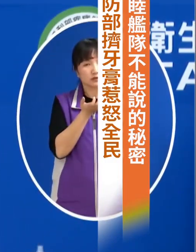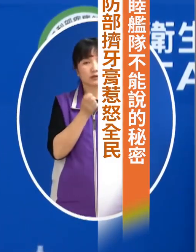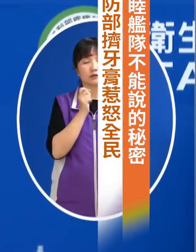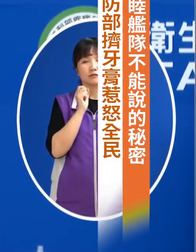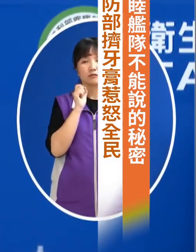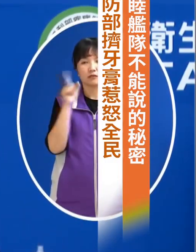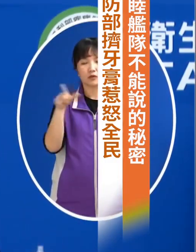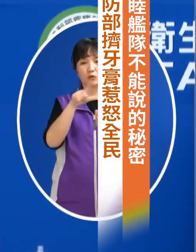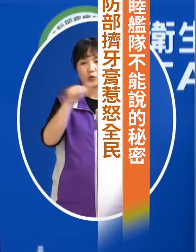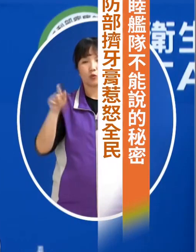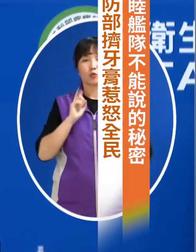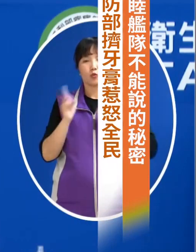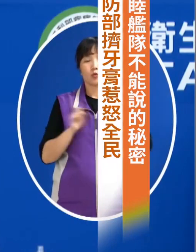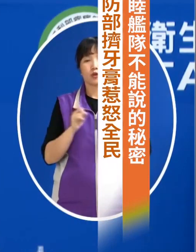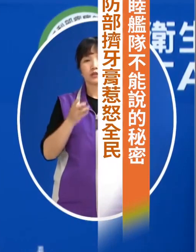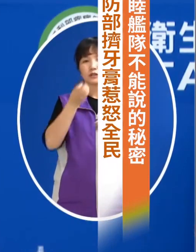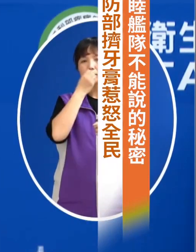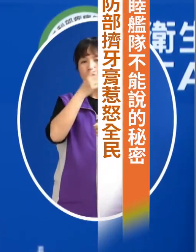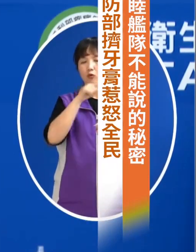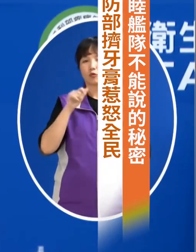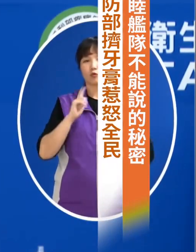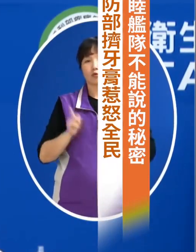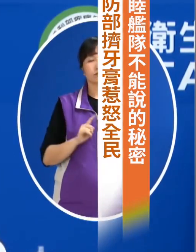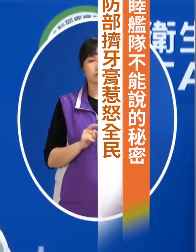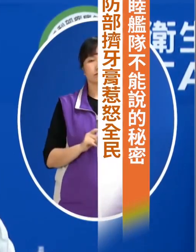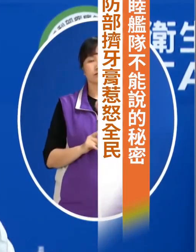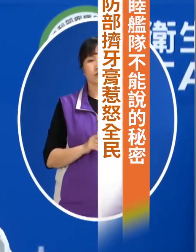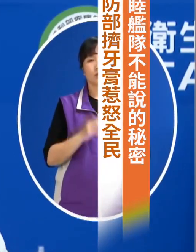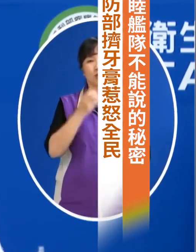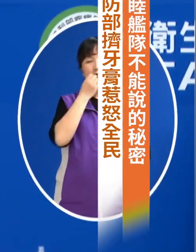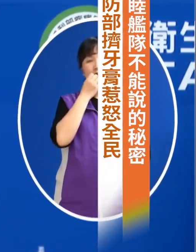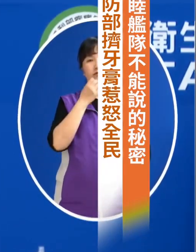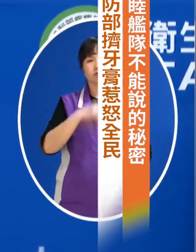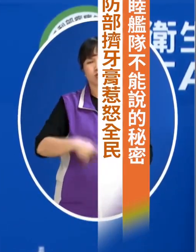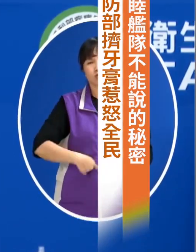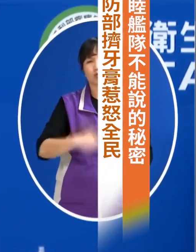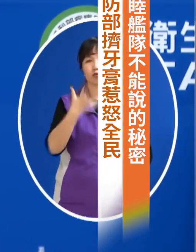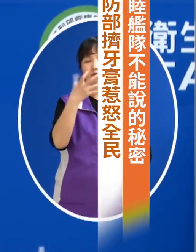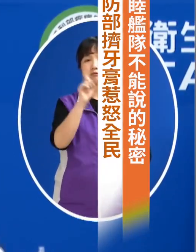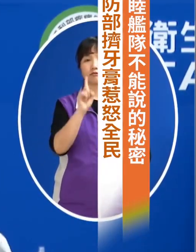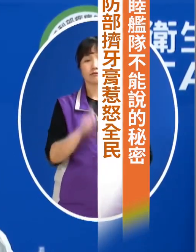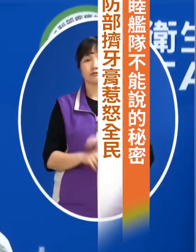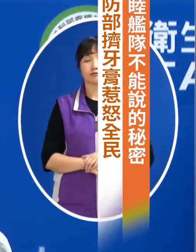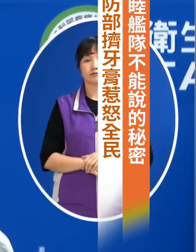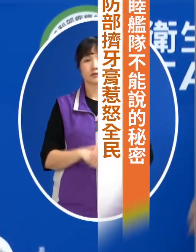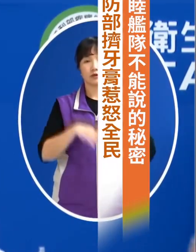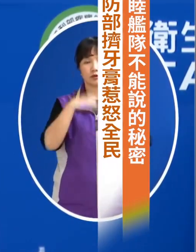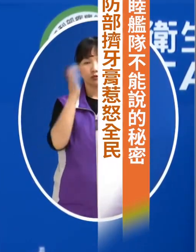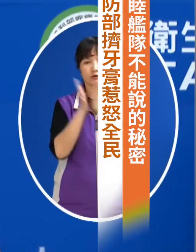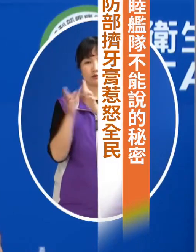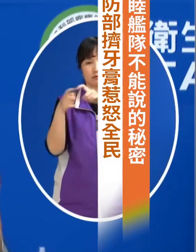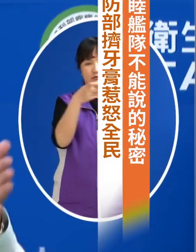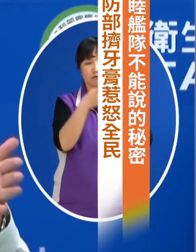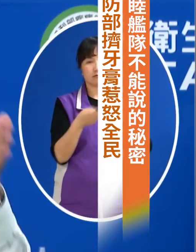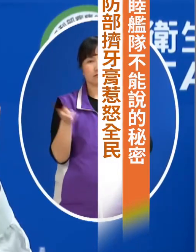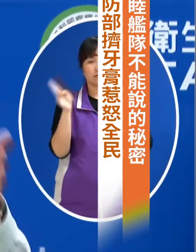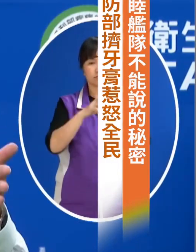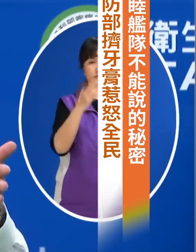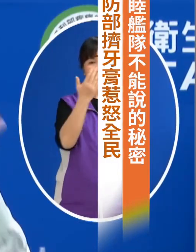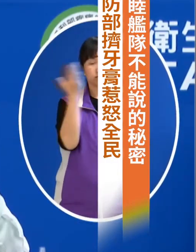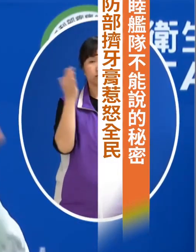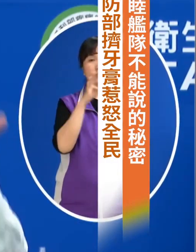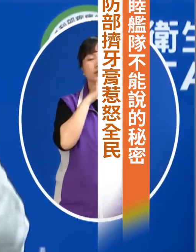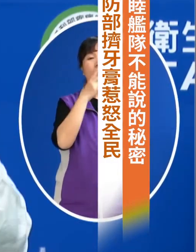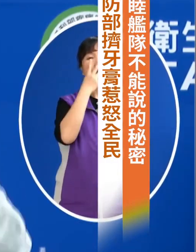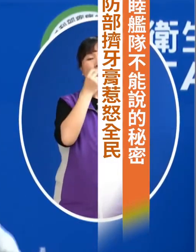要乱买东西乱吃了。如果吃坏肚子的话哈，我们就全年要关紧闭，不是关紧闭，就礼拜